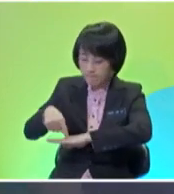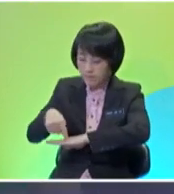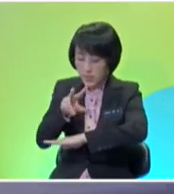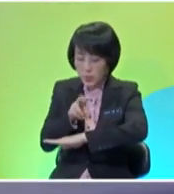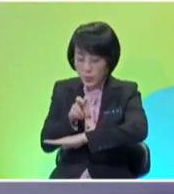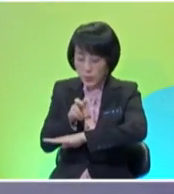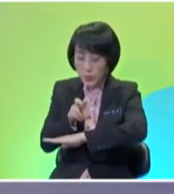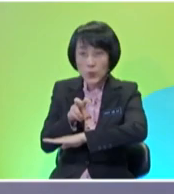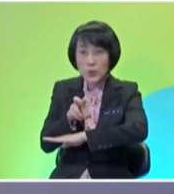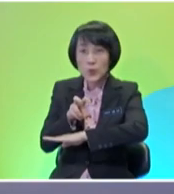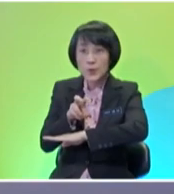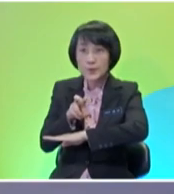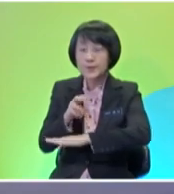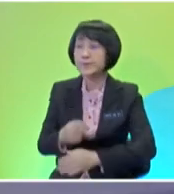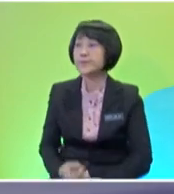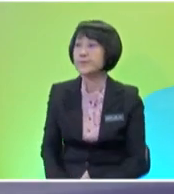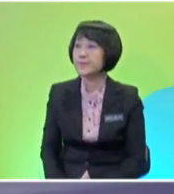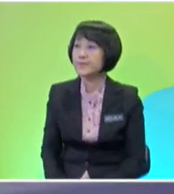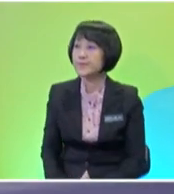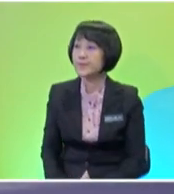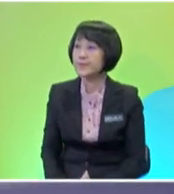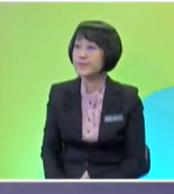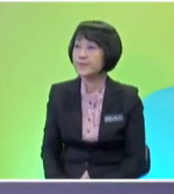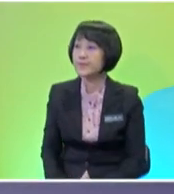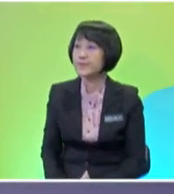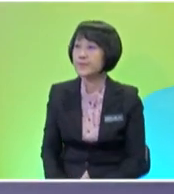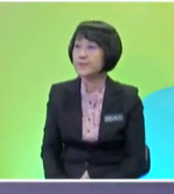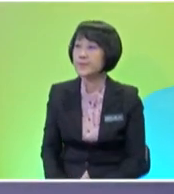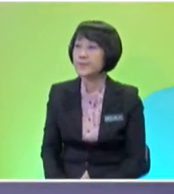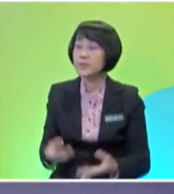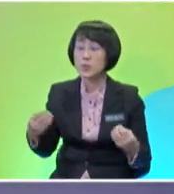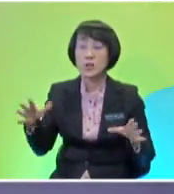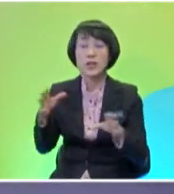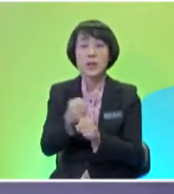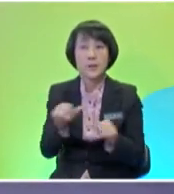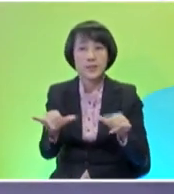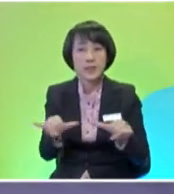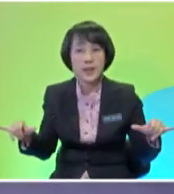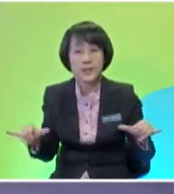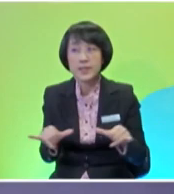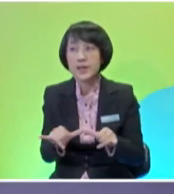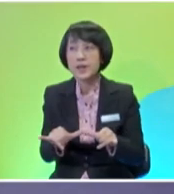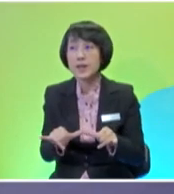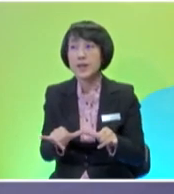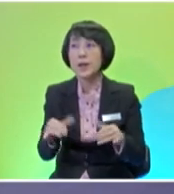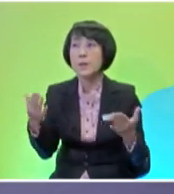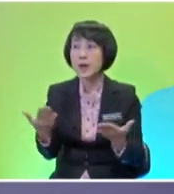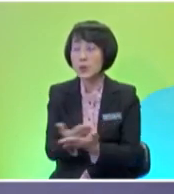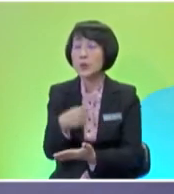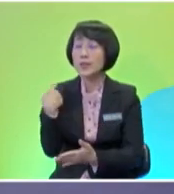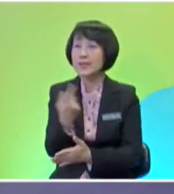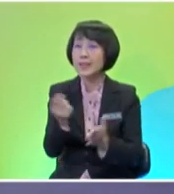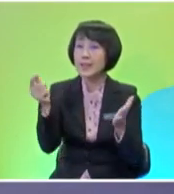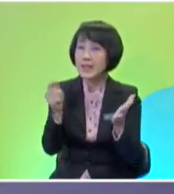20. Okey. Okey, jadi bila kita dah dapatkan saiz tersebut, okey, barulah kita tanda. Okey, tanda tu